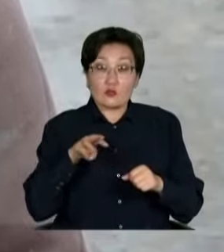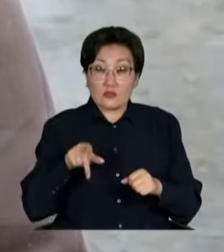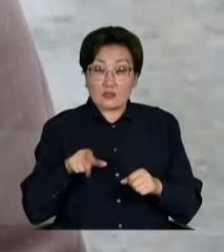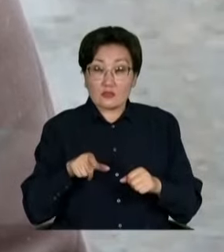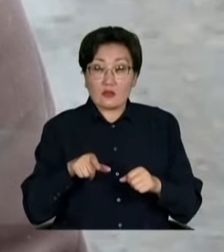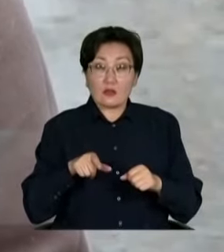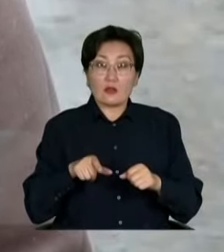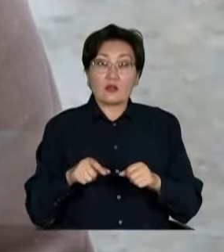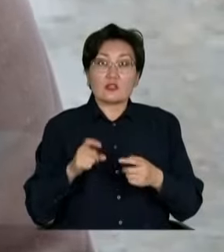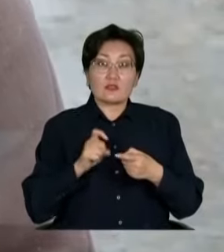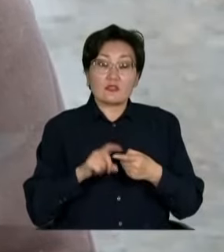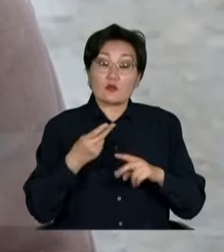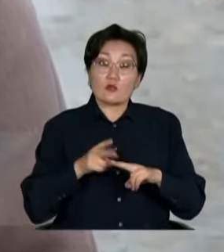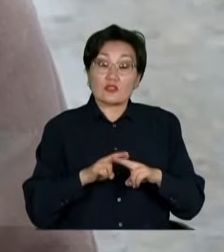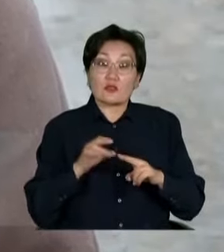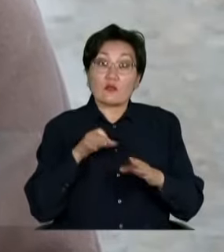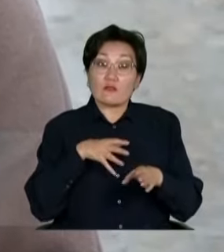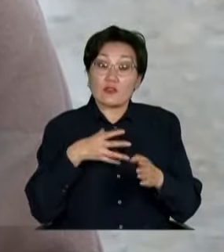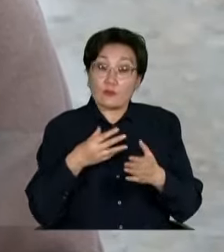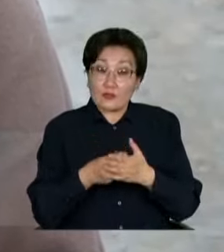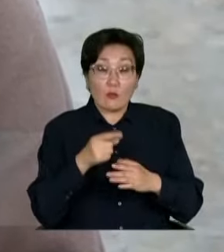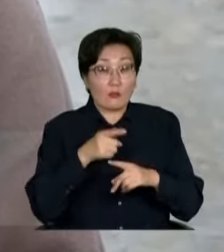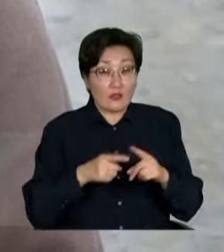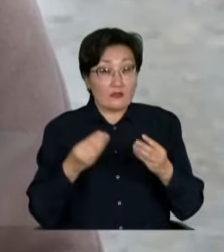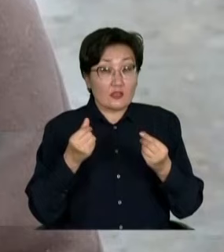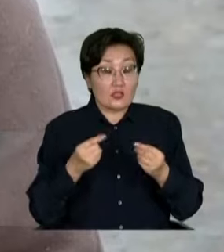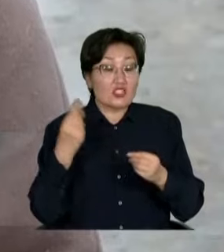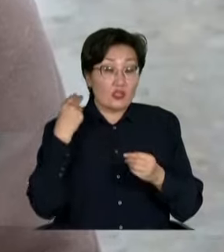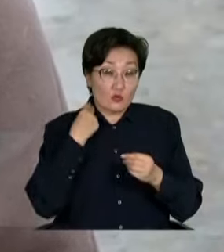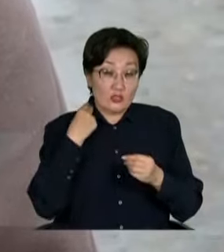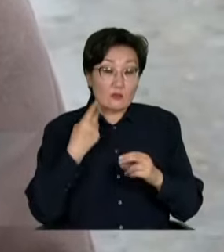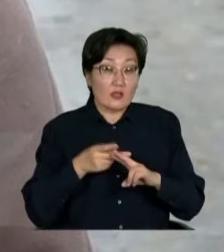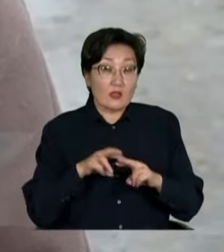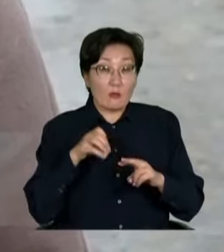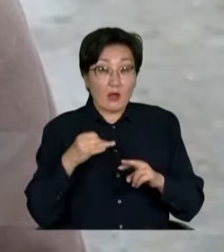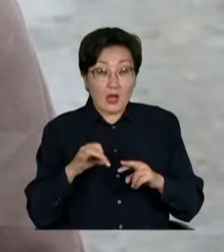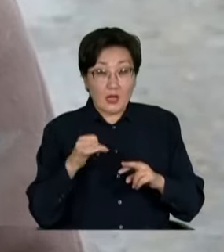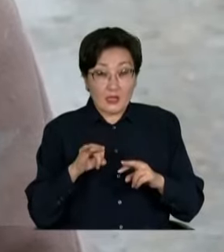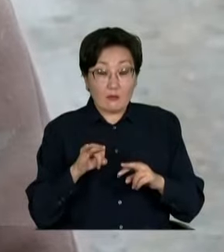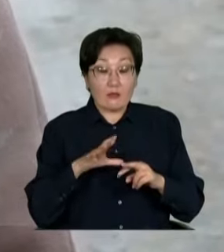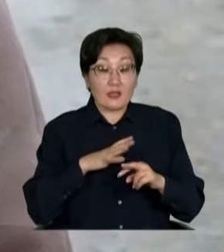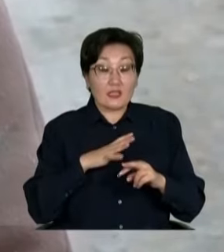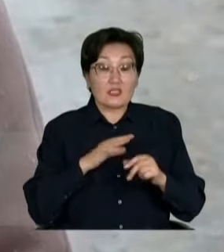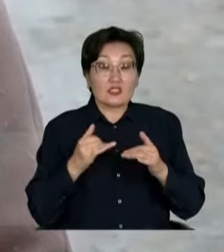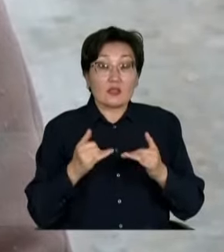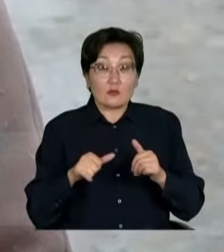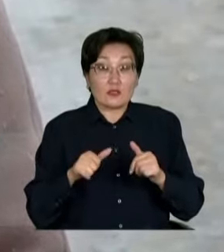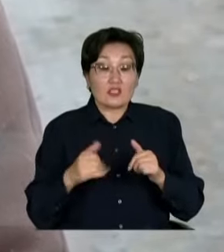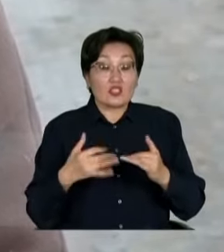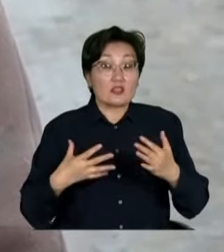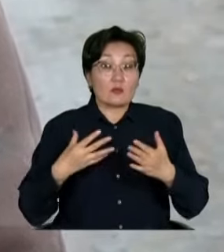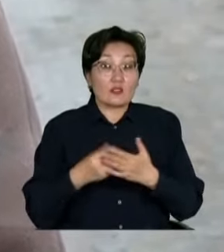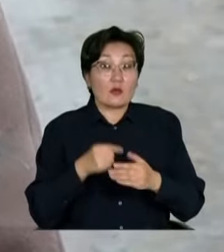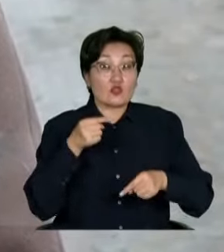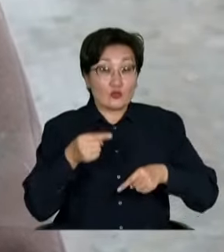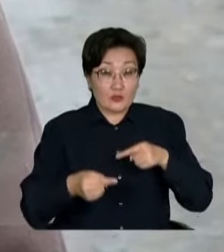в связи с этим он вот выплатил мне половину суммы задолженности это в мае было этого года сейчас он выплачивает